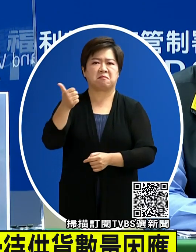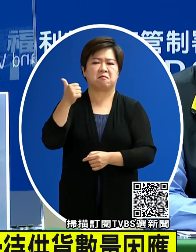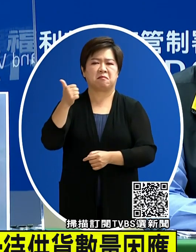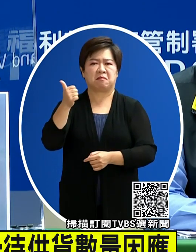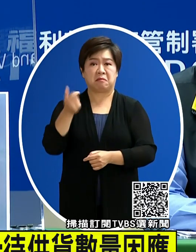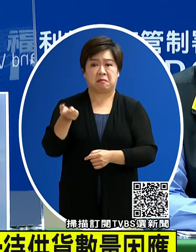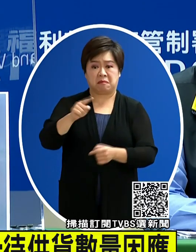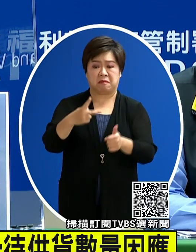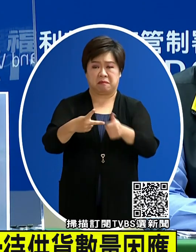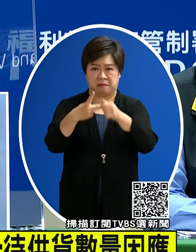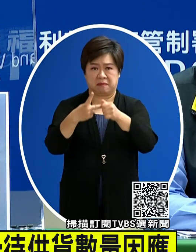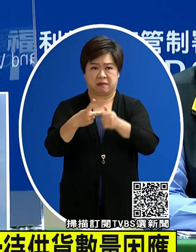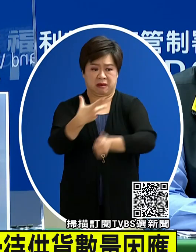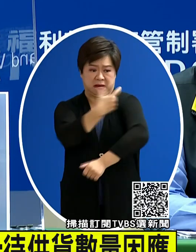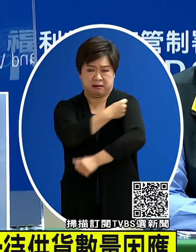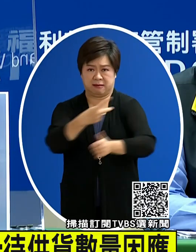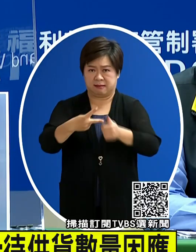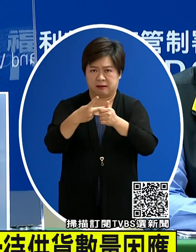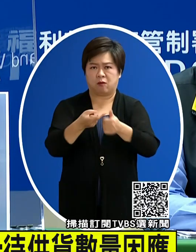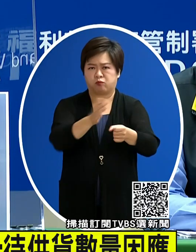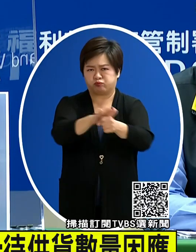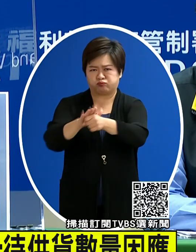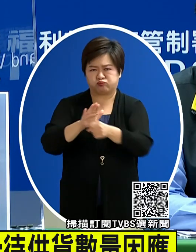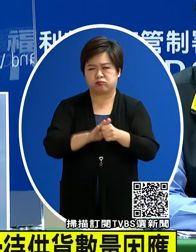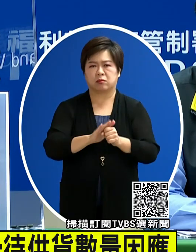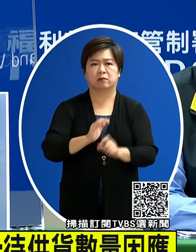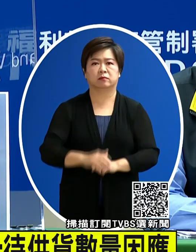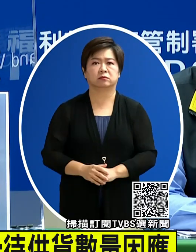把第二剂的再来补足。